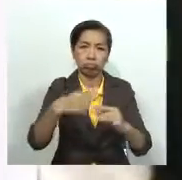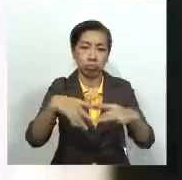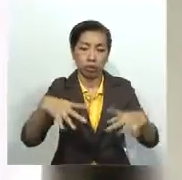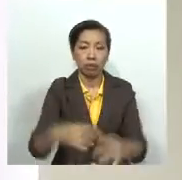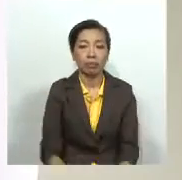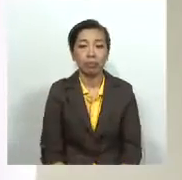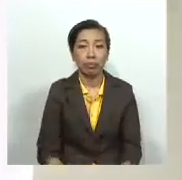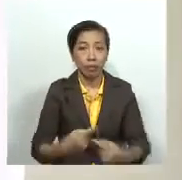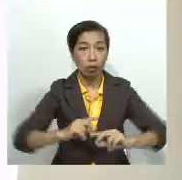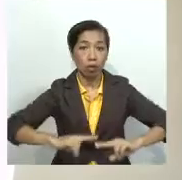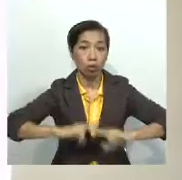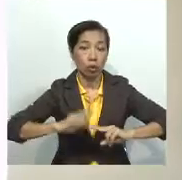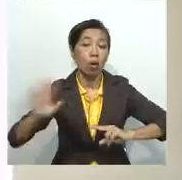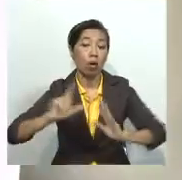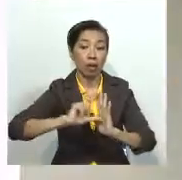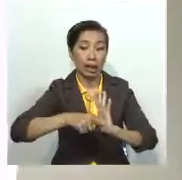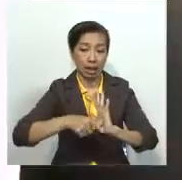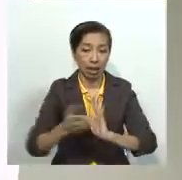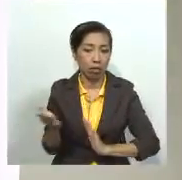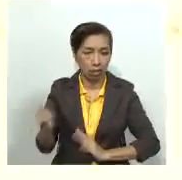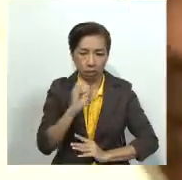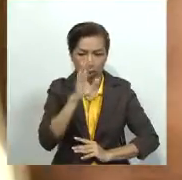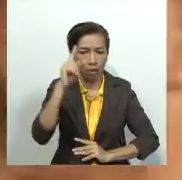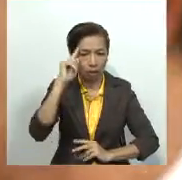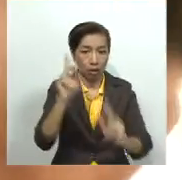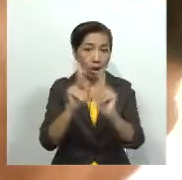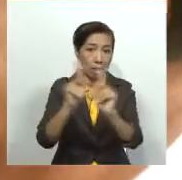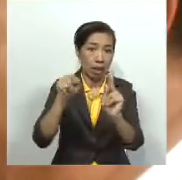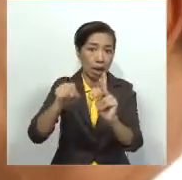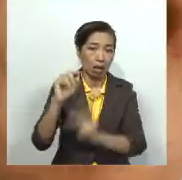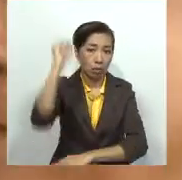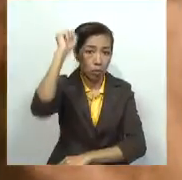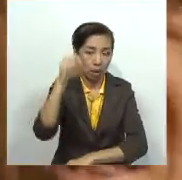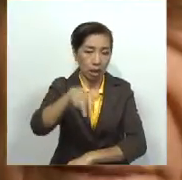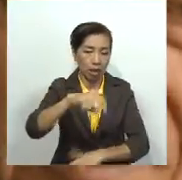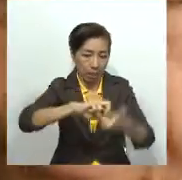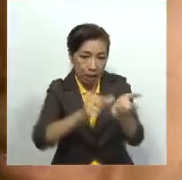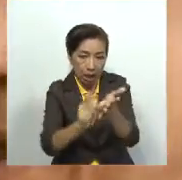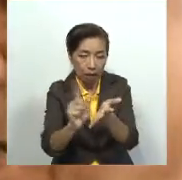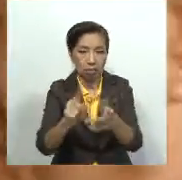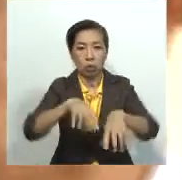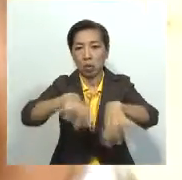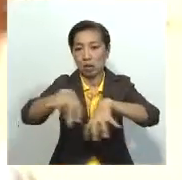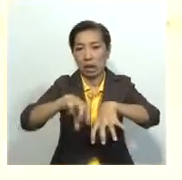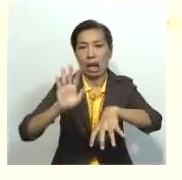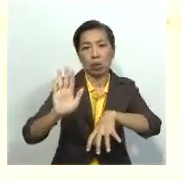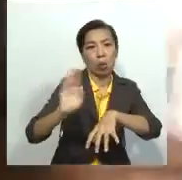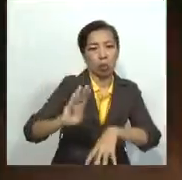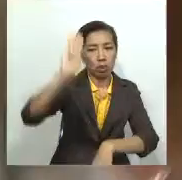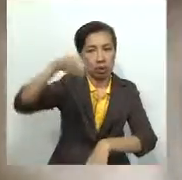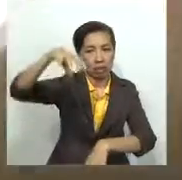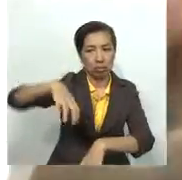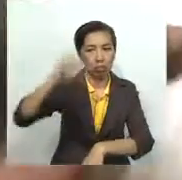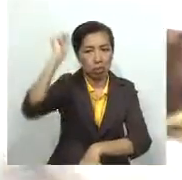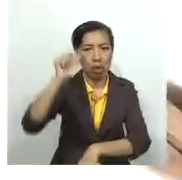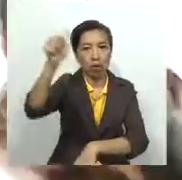เดียวกันส่วนตัวนะคะคุณศรีสุวรรณมองว่าทางแก้ของคณะกรรมการขนส่งเนี่ยควรจะแก้ไขที่การบริหารจัดการของขสมก